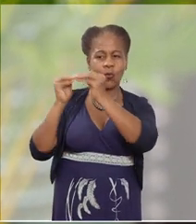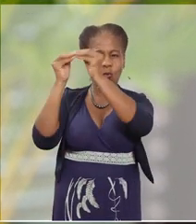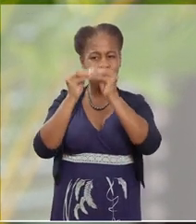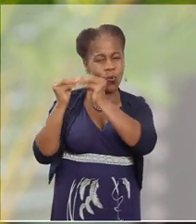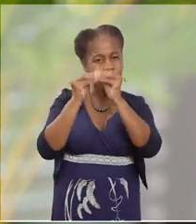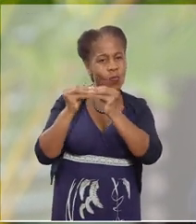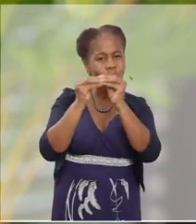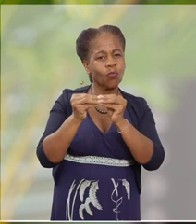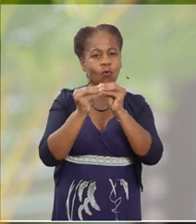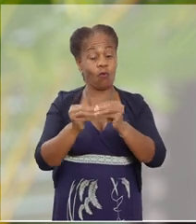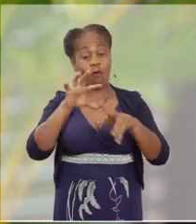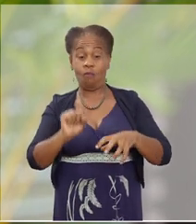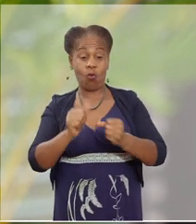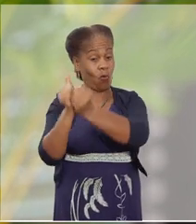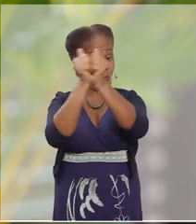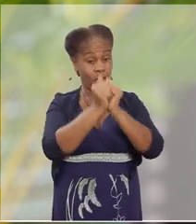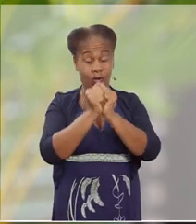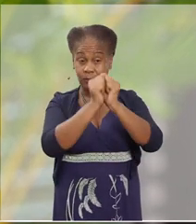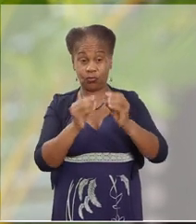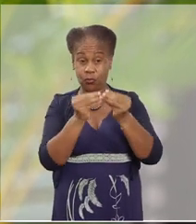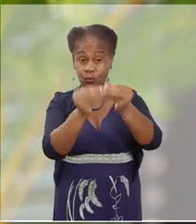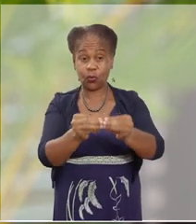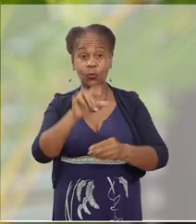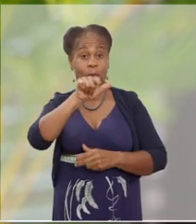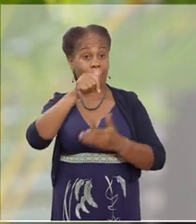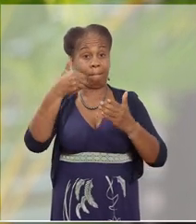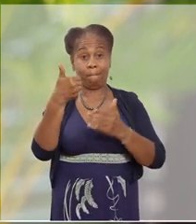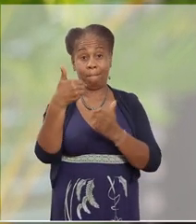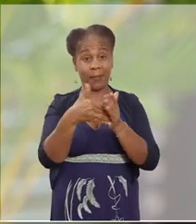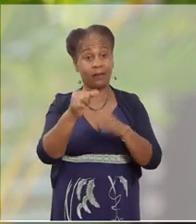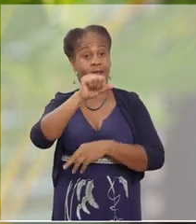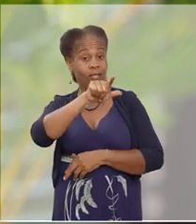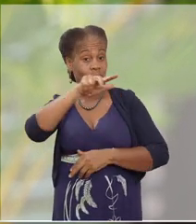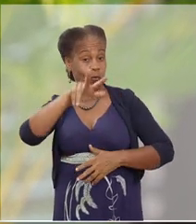pays nous pouvons faire de 2023 une année réussie